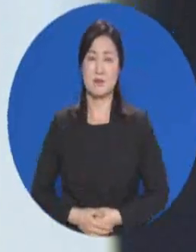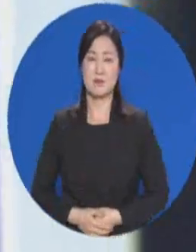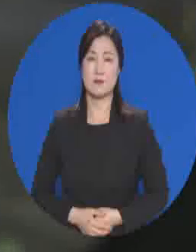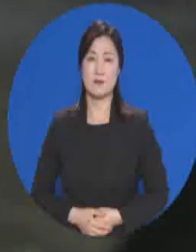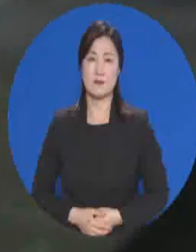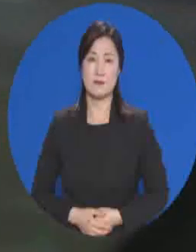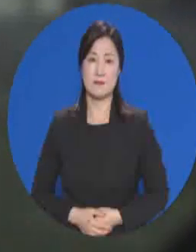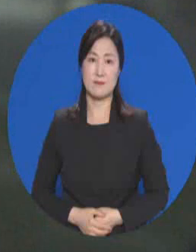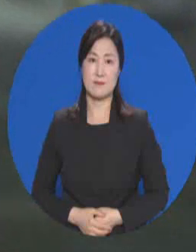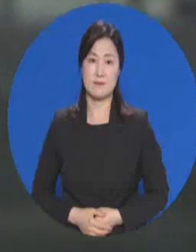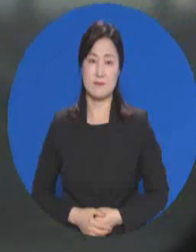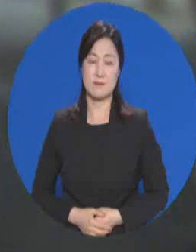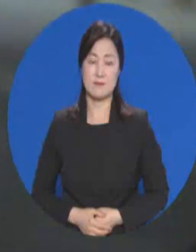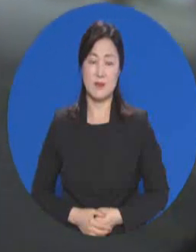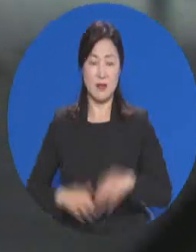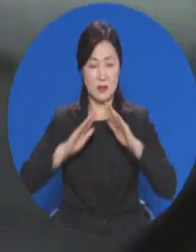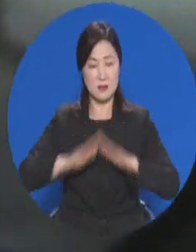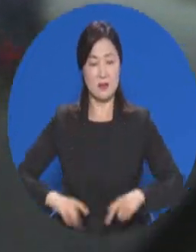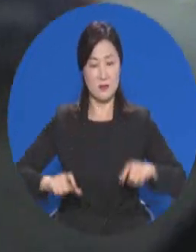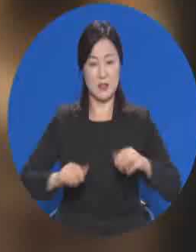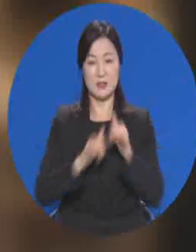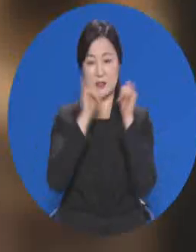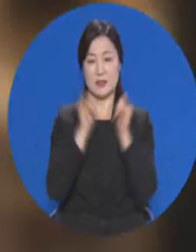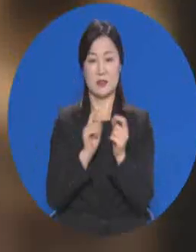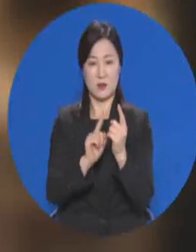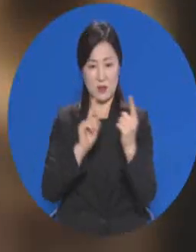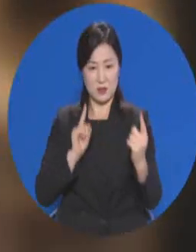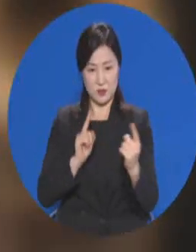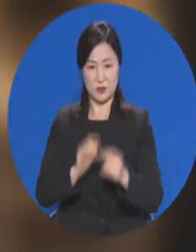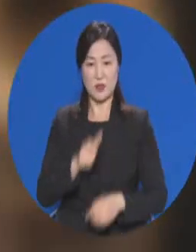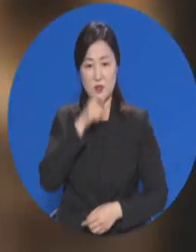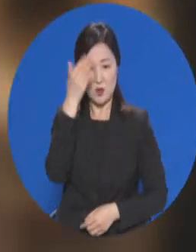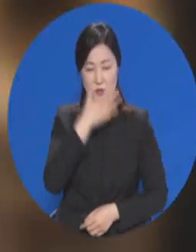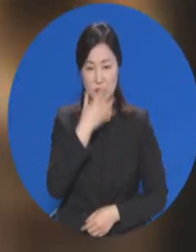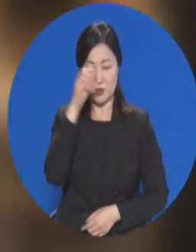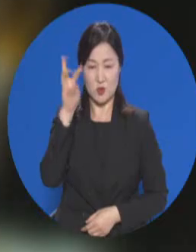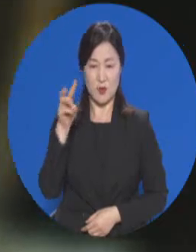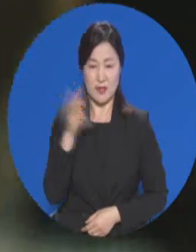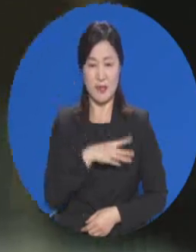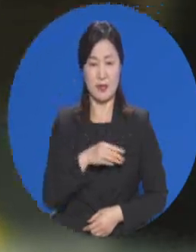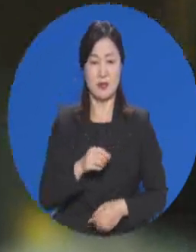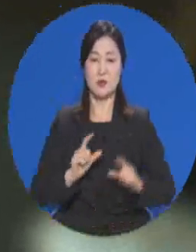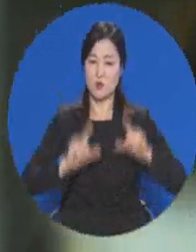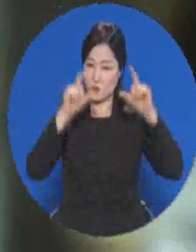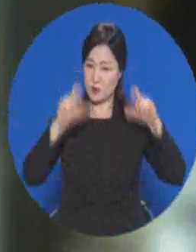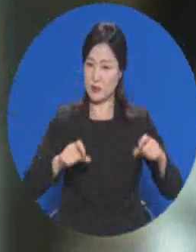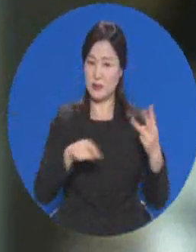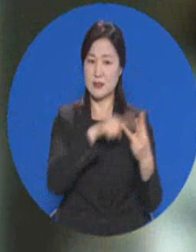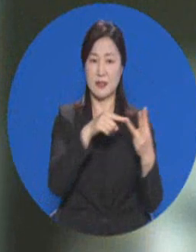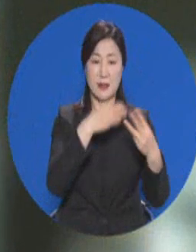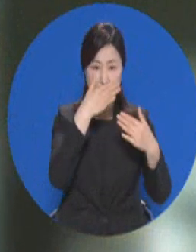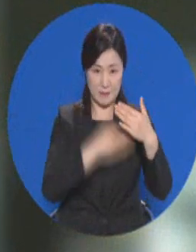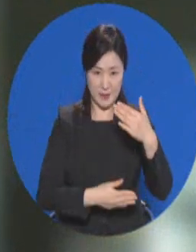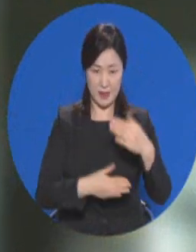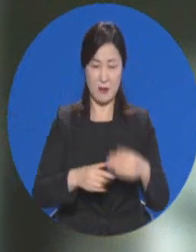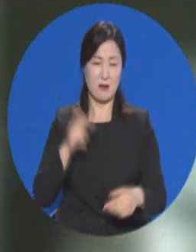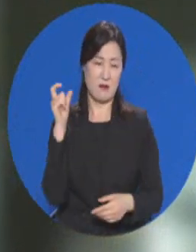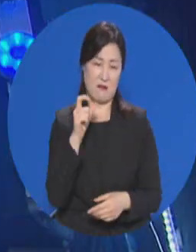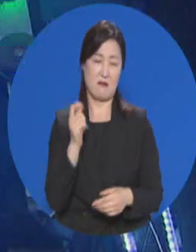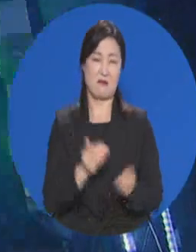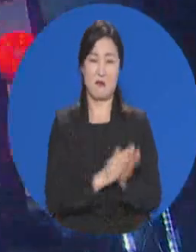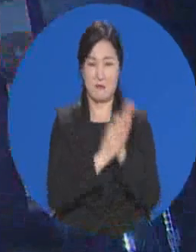있습니다. 한편 전남의 사회적 거리 두기는 여수, 순천, 광양 등 동부권만 방역조치가